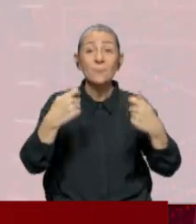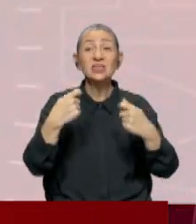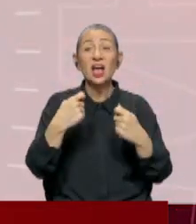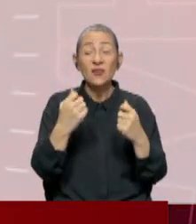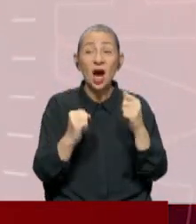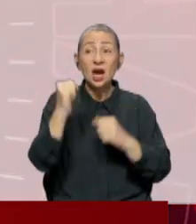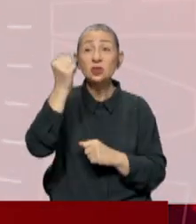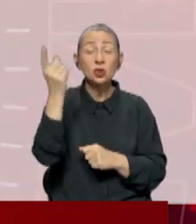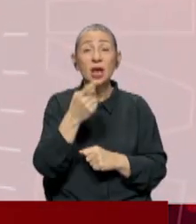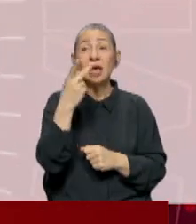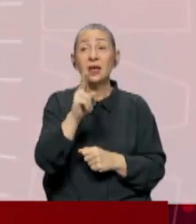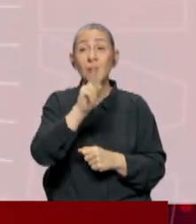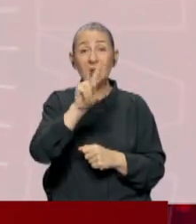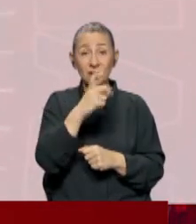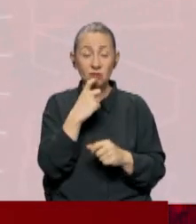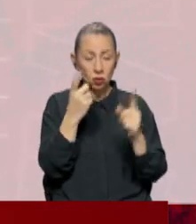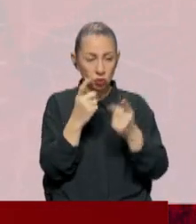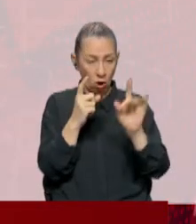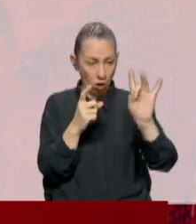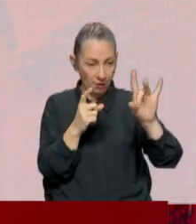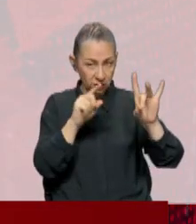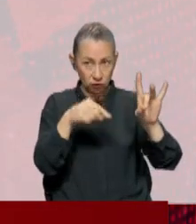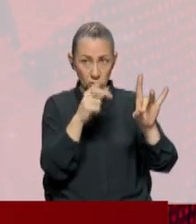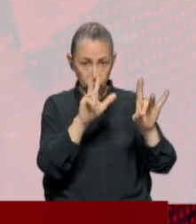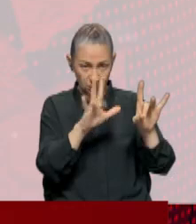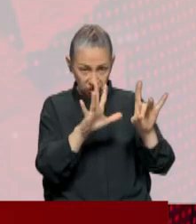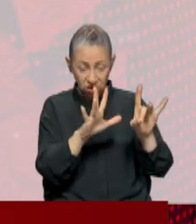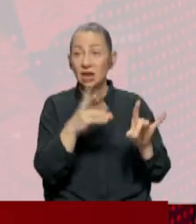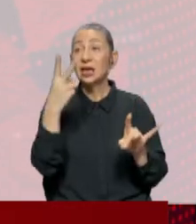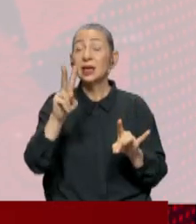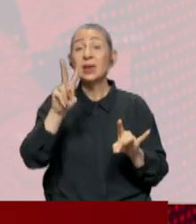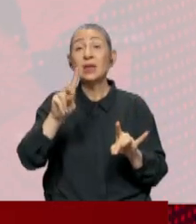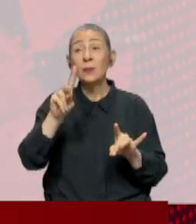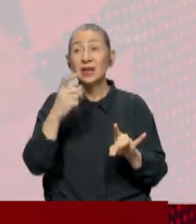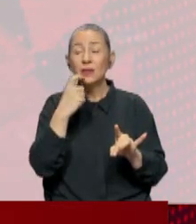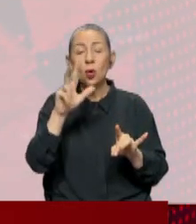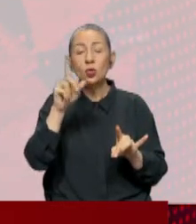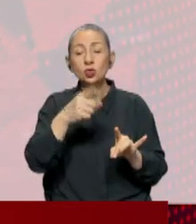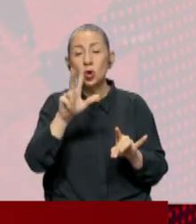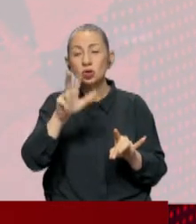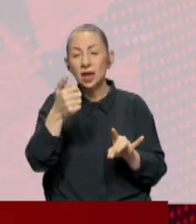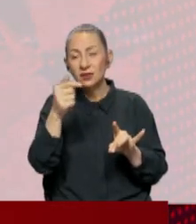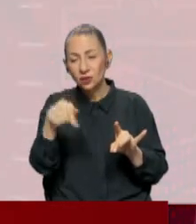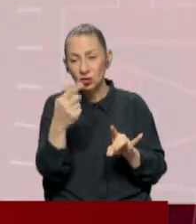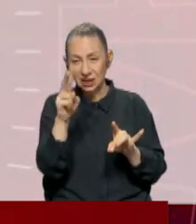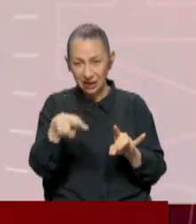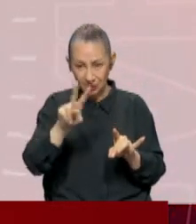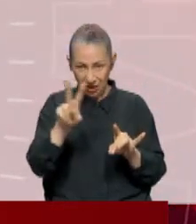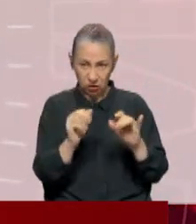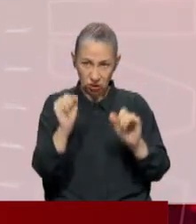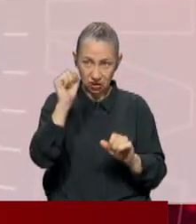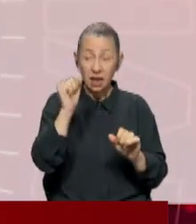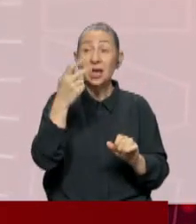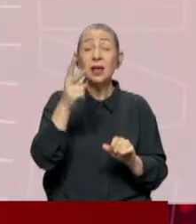fiyat artış oranı 2020 yılında %15,35'ti, 2021 yılında %36,20'ye